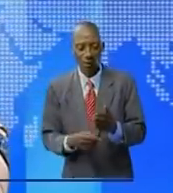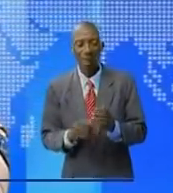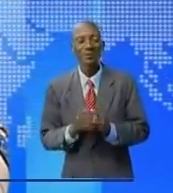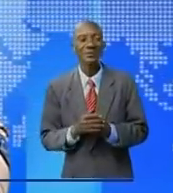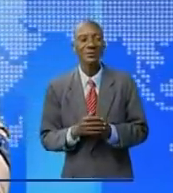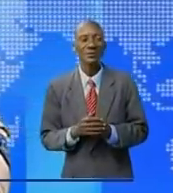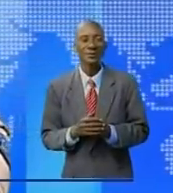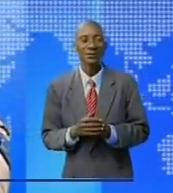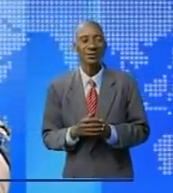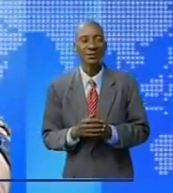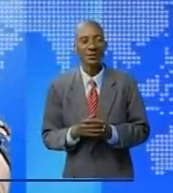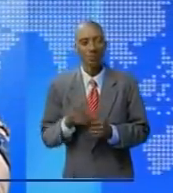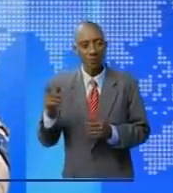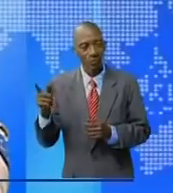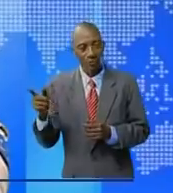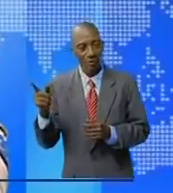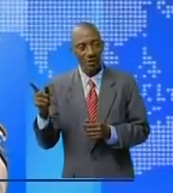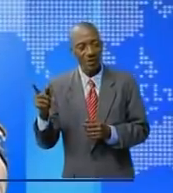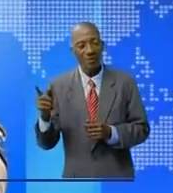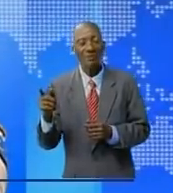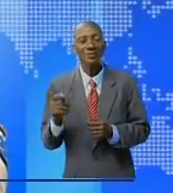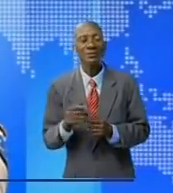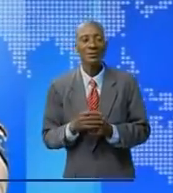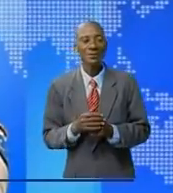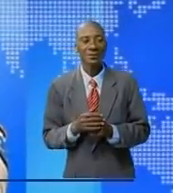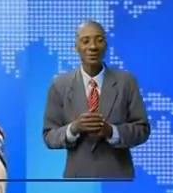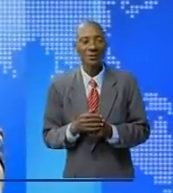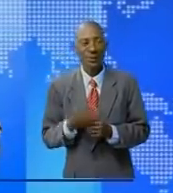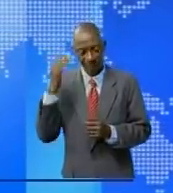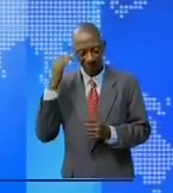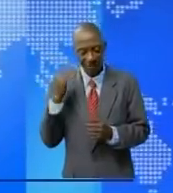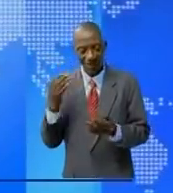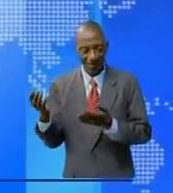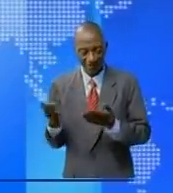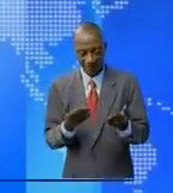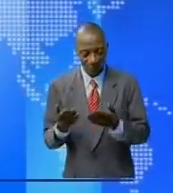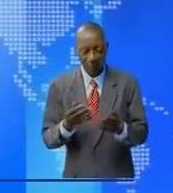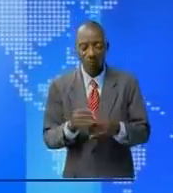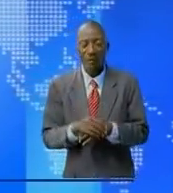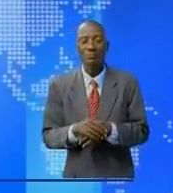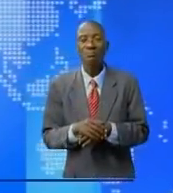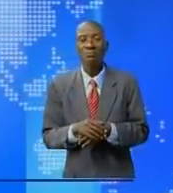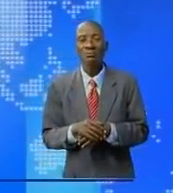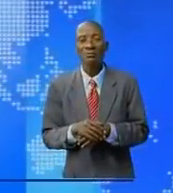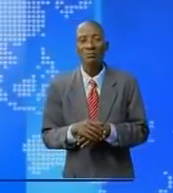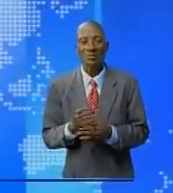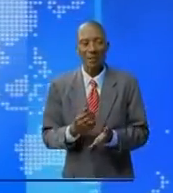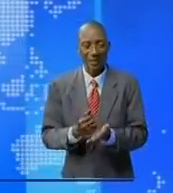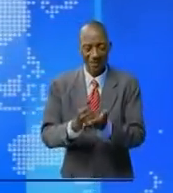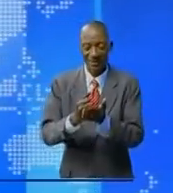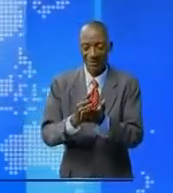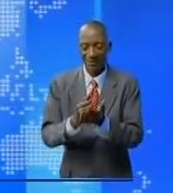et du collège Elika sur la jeunesse estudiantine et foraine, ce dans le cadre de la campagne